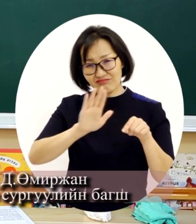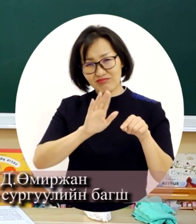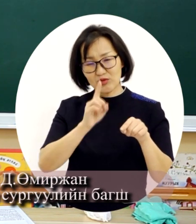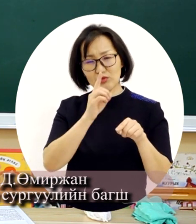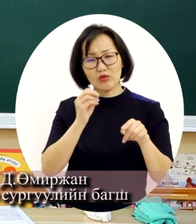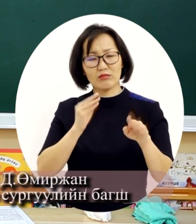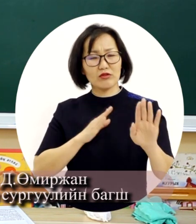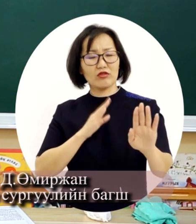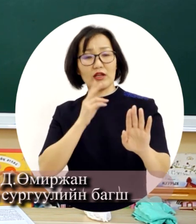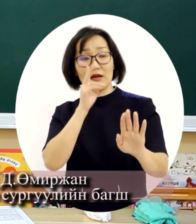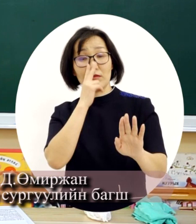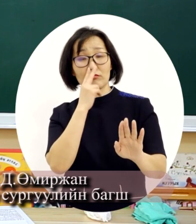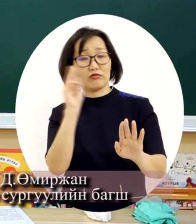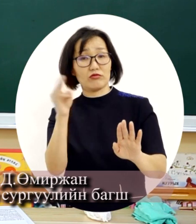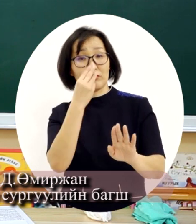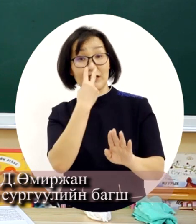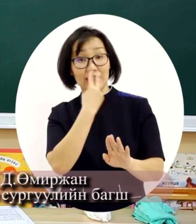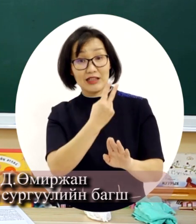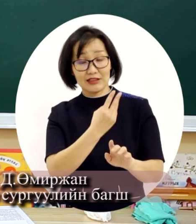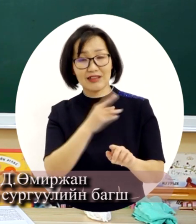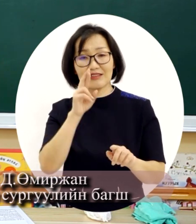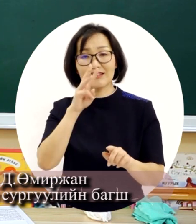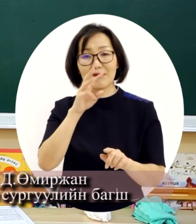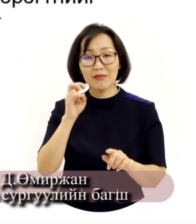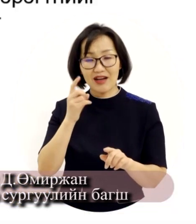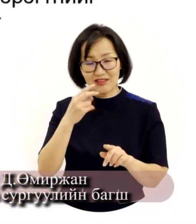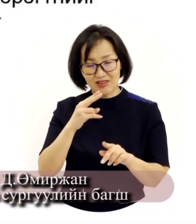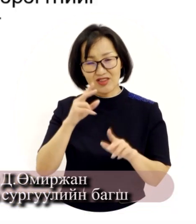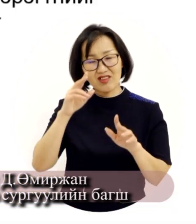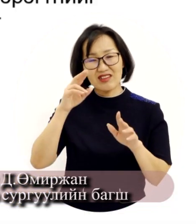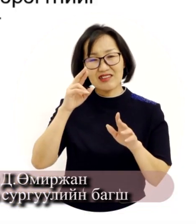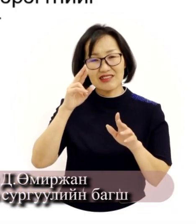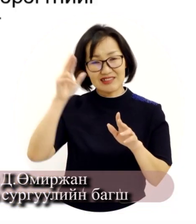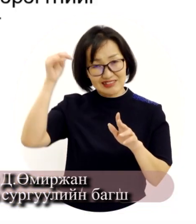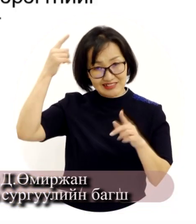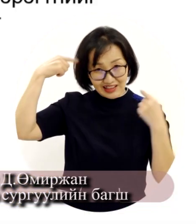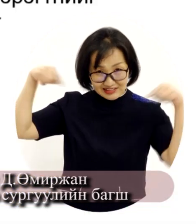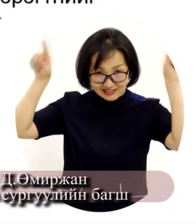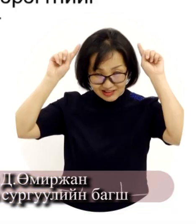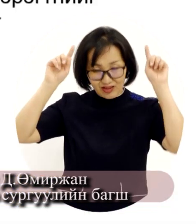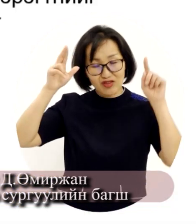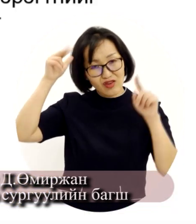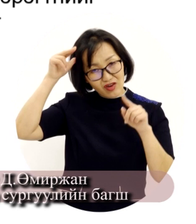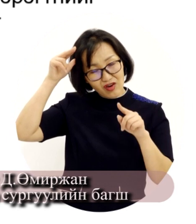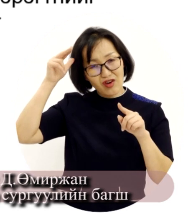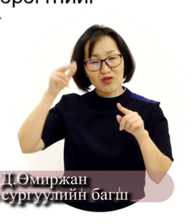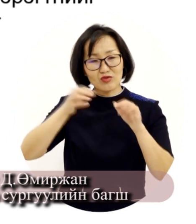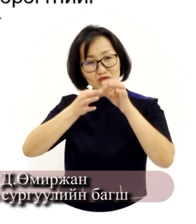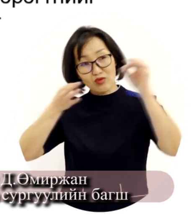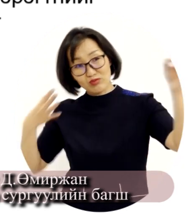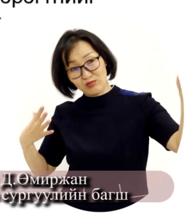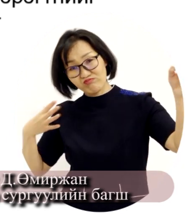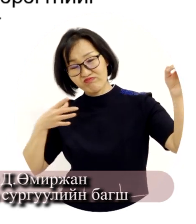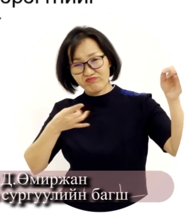қараған 10 метр биіктікте қауырға жартасы 100 метр шақырымынан өте анық көрінеді. Ямаң-Ус жартасында ит,